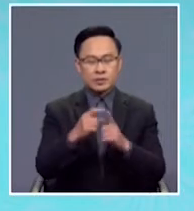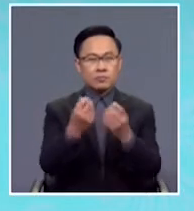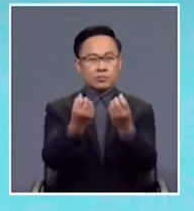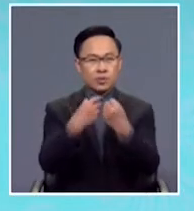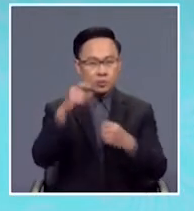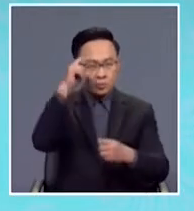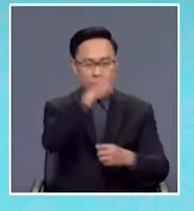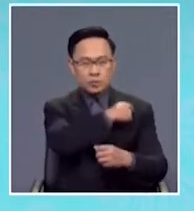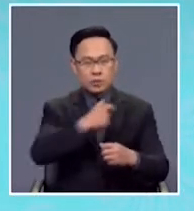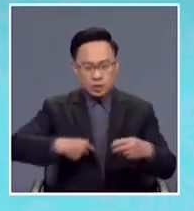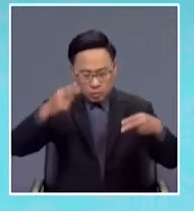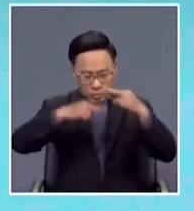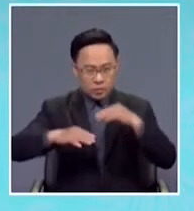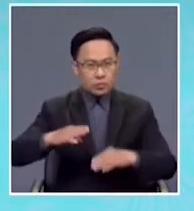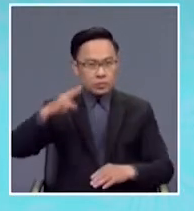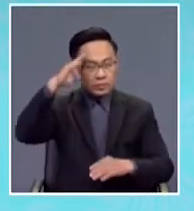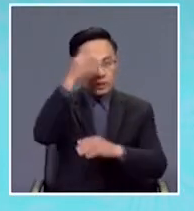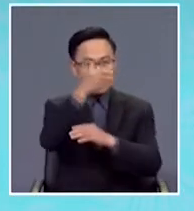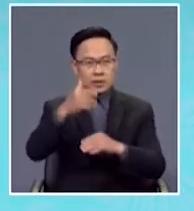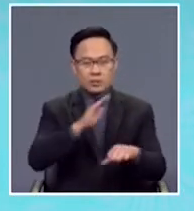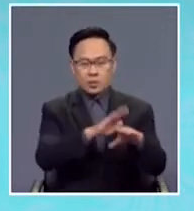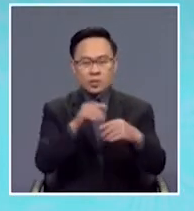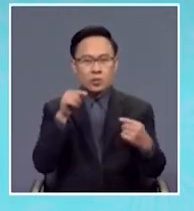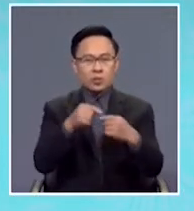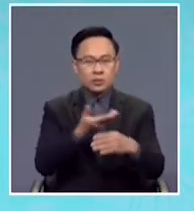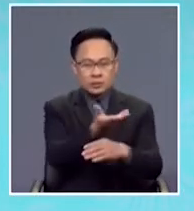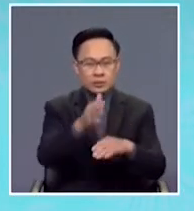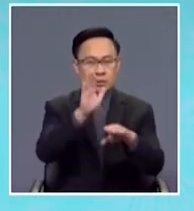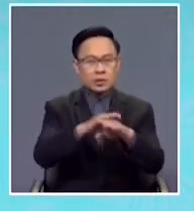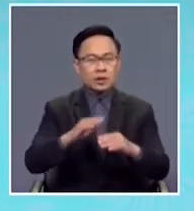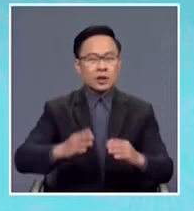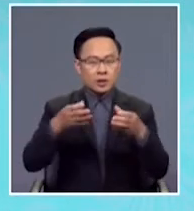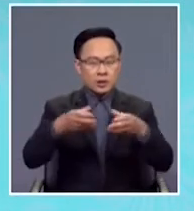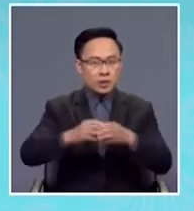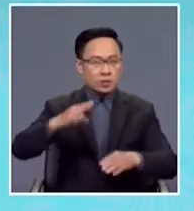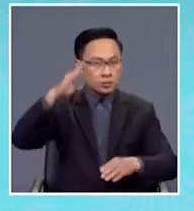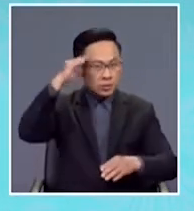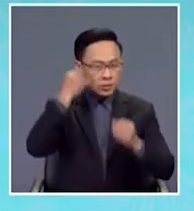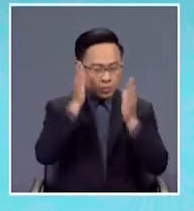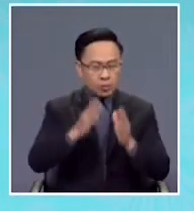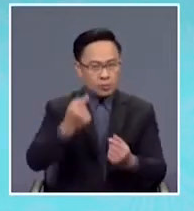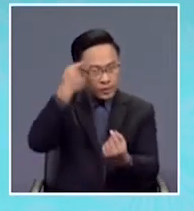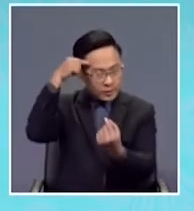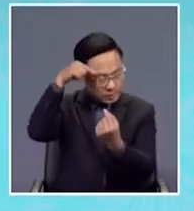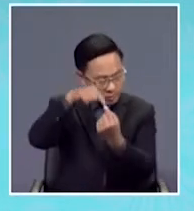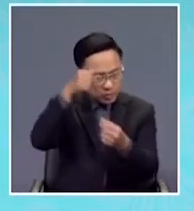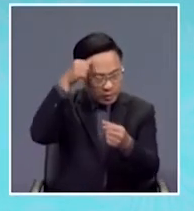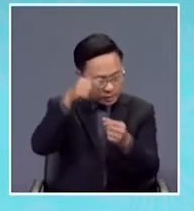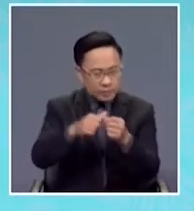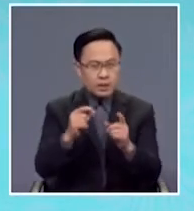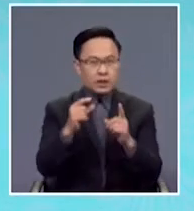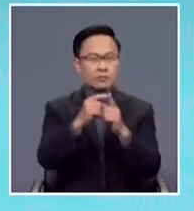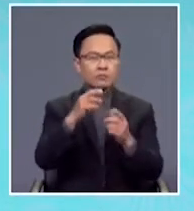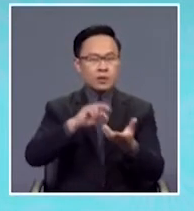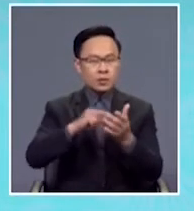าข้าพเจ้าขอถือโอกาสเตือนลูกเสือทั้งหลายว่าจงยึดมั่นในคำขวัญของลูกเสือที่ว่าเสียชีพอย่าเสีย